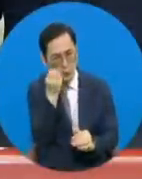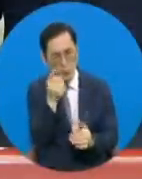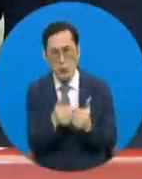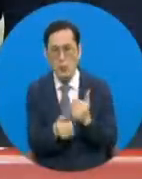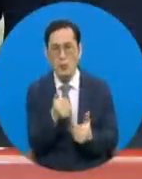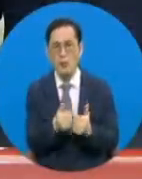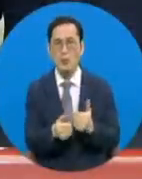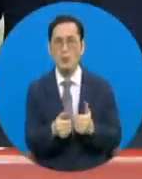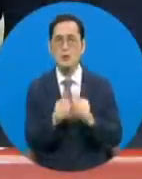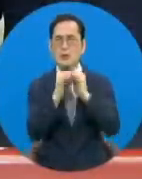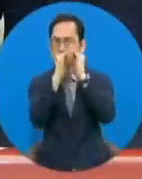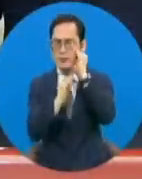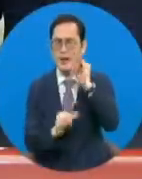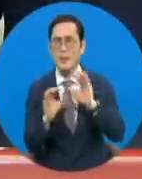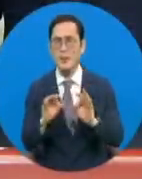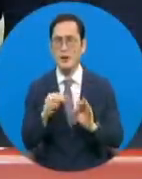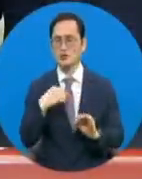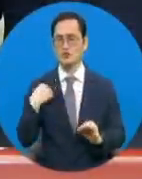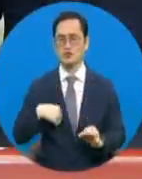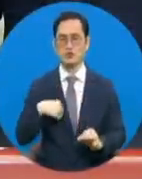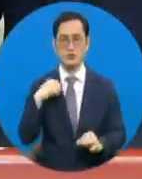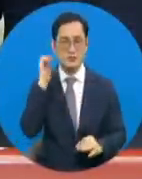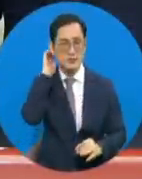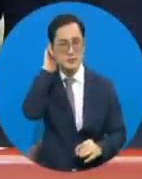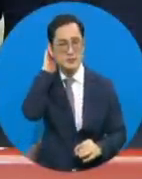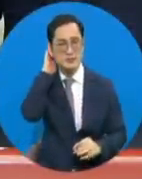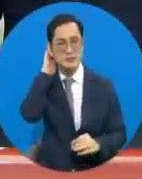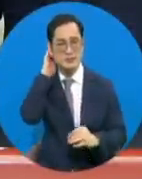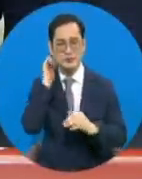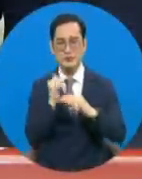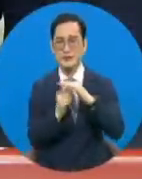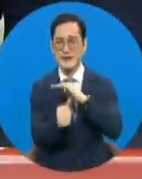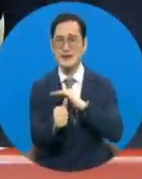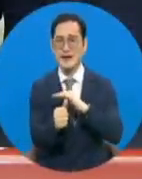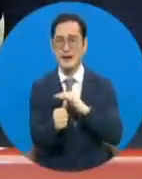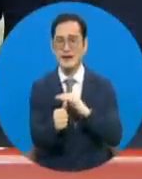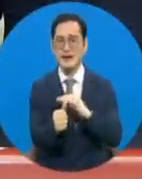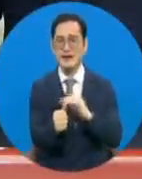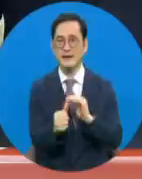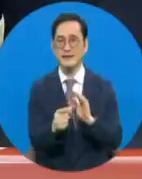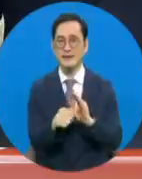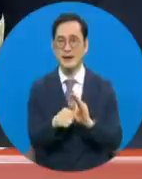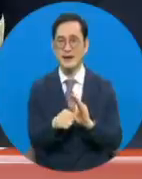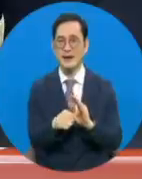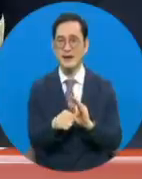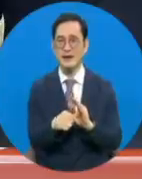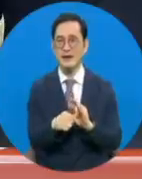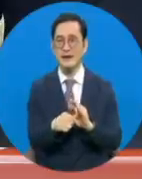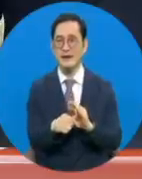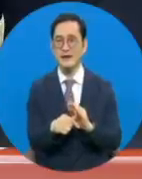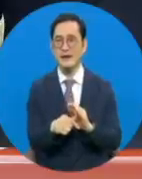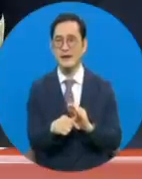역대 중국 대사 같은 경우에는 한국 정당 대표를 방문할 때, 저도 국회에 있어 보면 이렇게 대사들이 오면